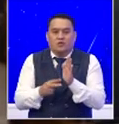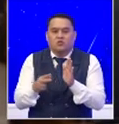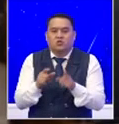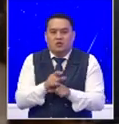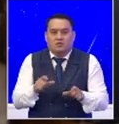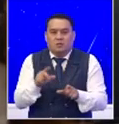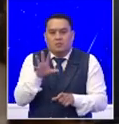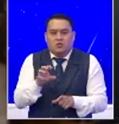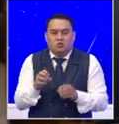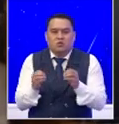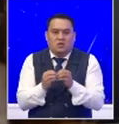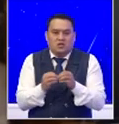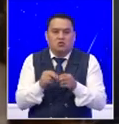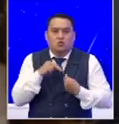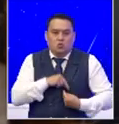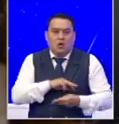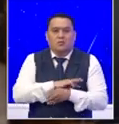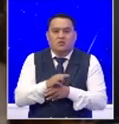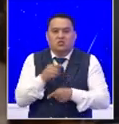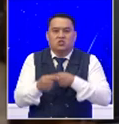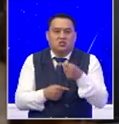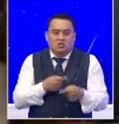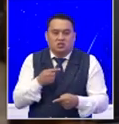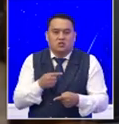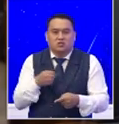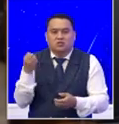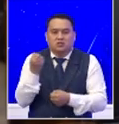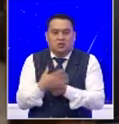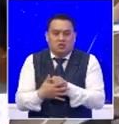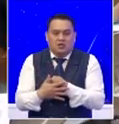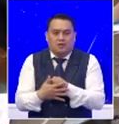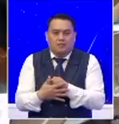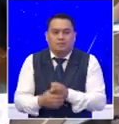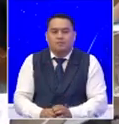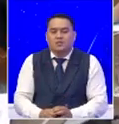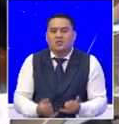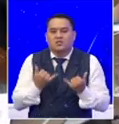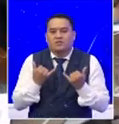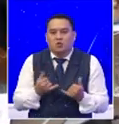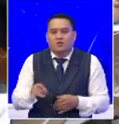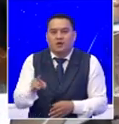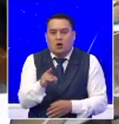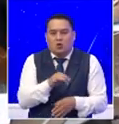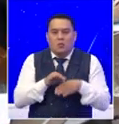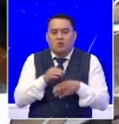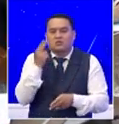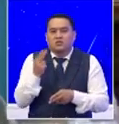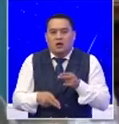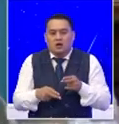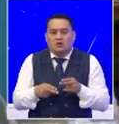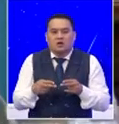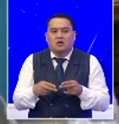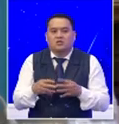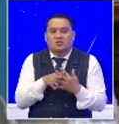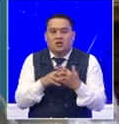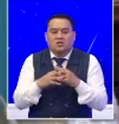1877, 510 из них трудоустроено через рекрутерские центры мобильные. На сегодняшний день в регионе идут к завершению аграрные